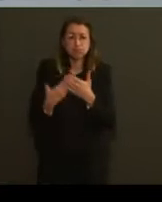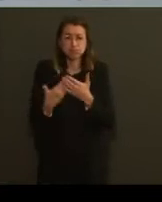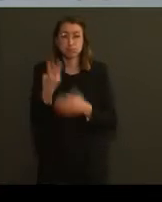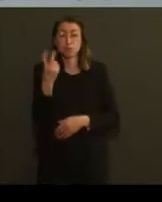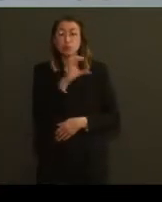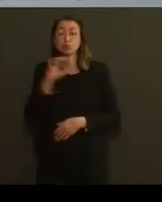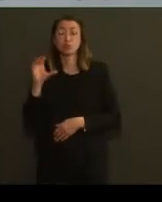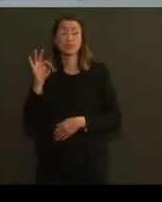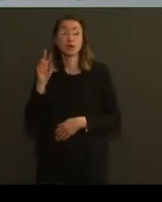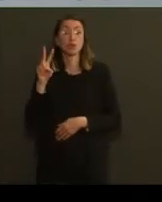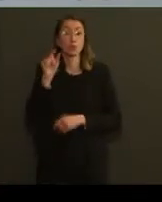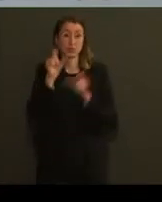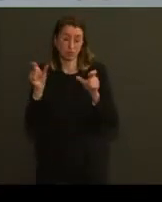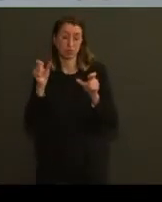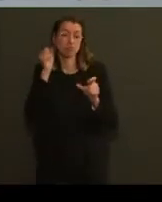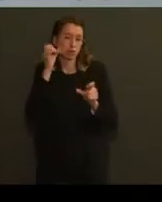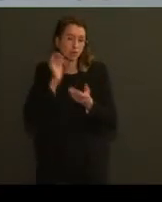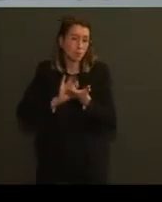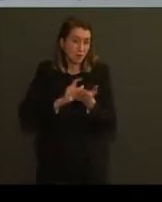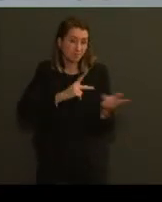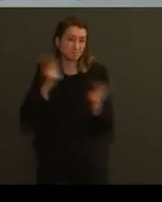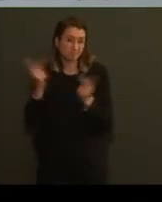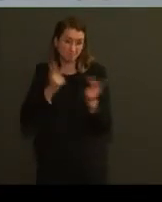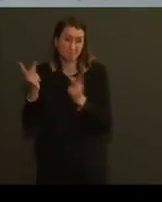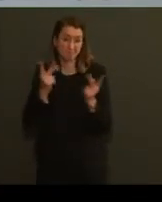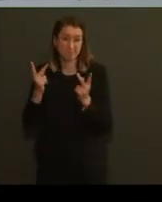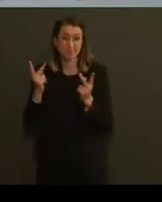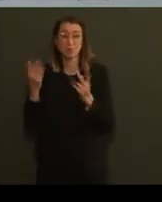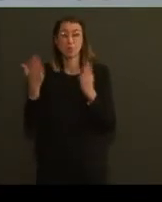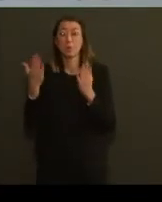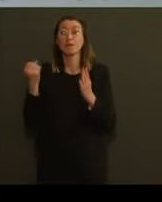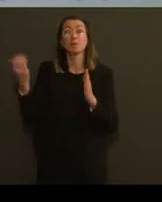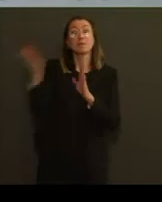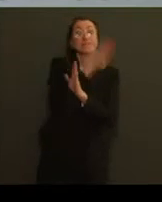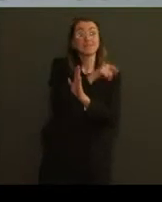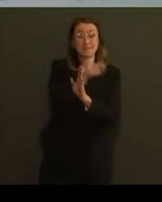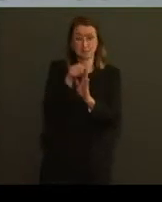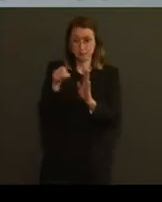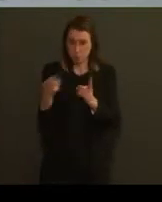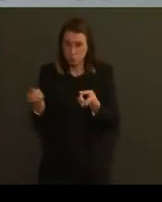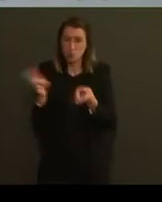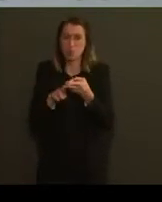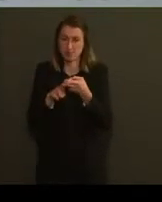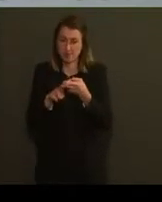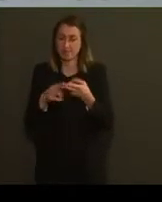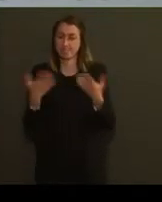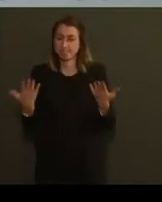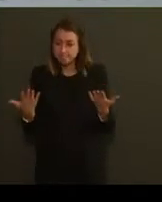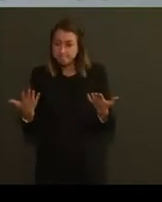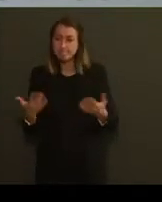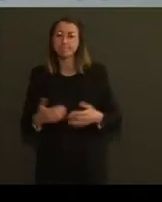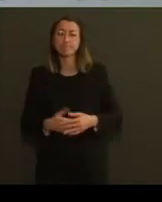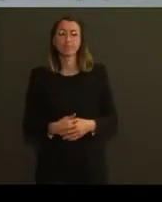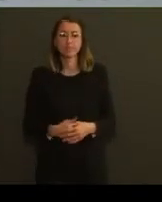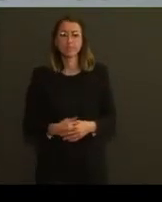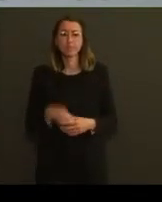ce qui est un doublement par rapport à la semaine précédente. Alors si on décompose ces chiffres par région,